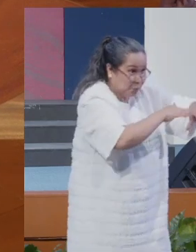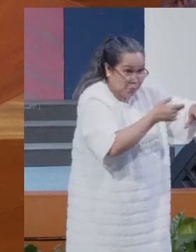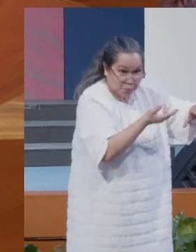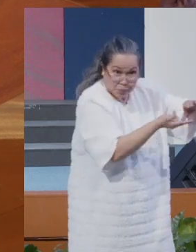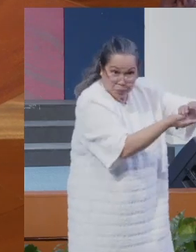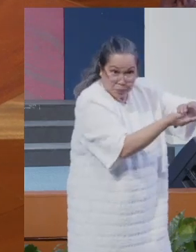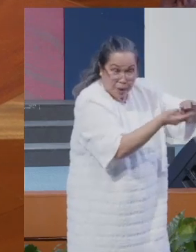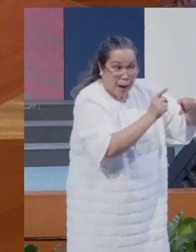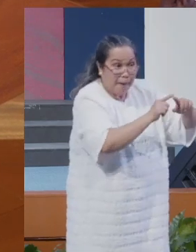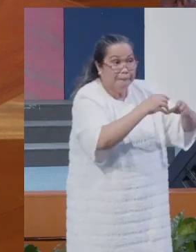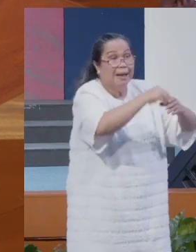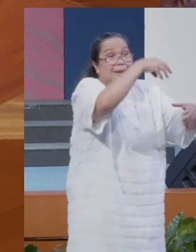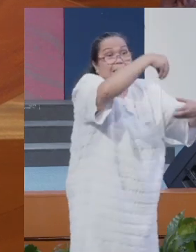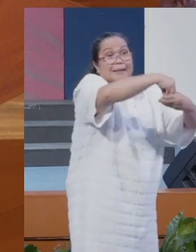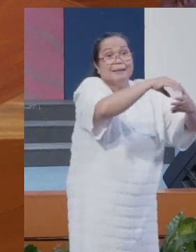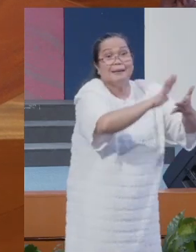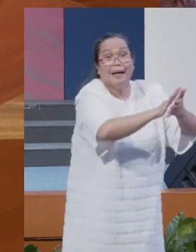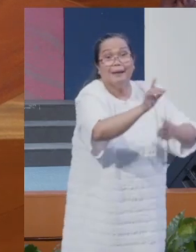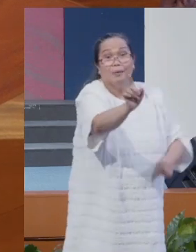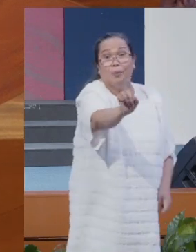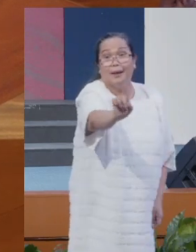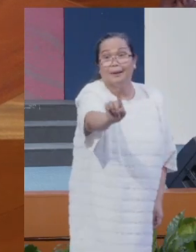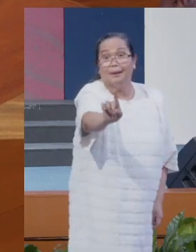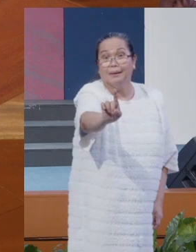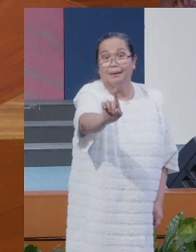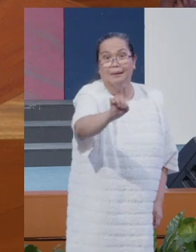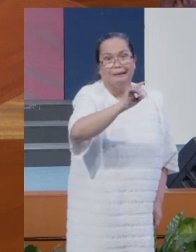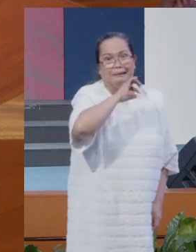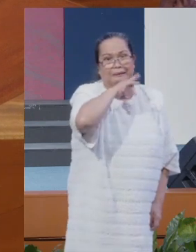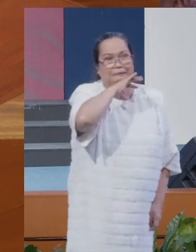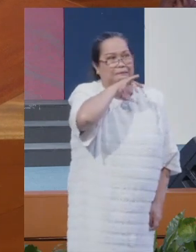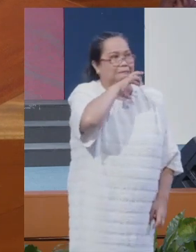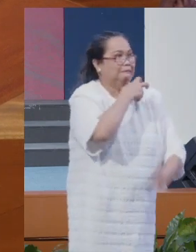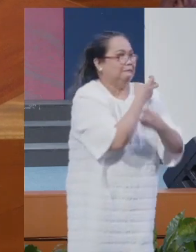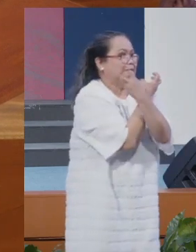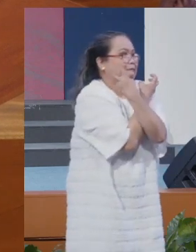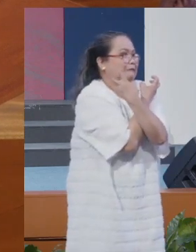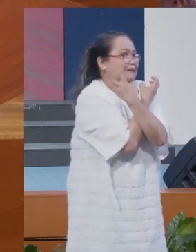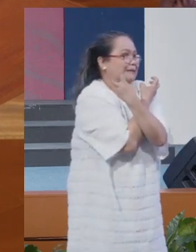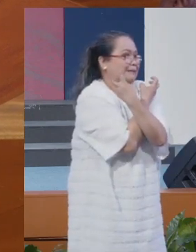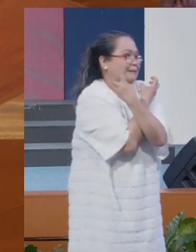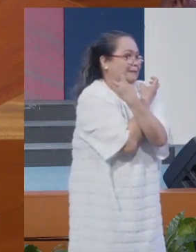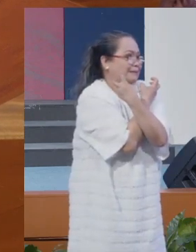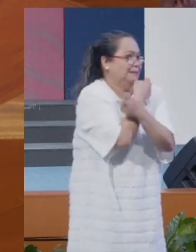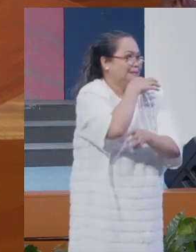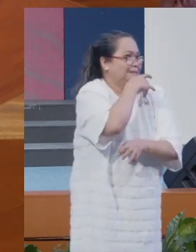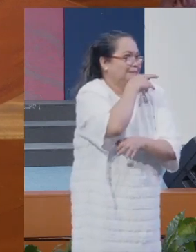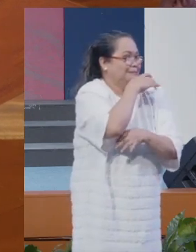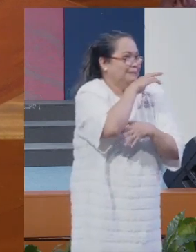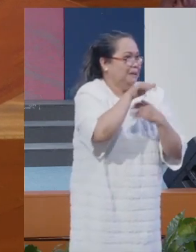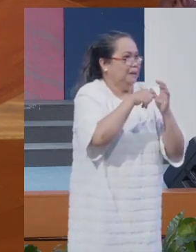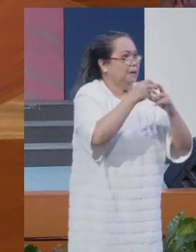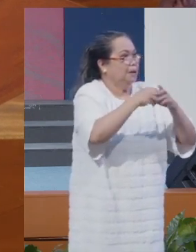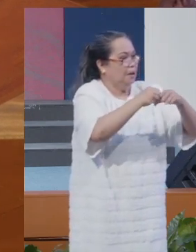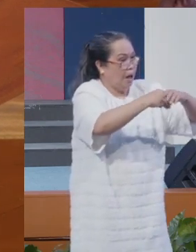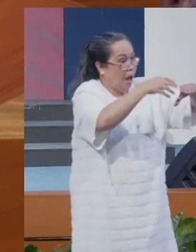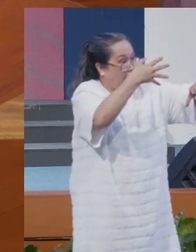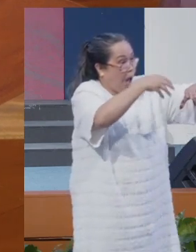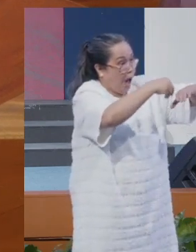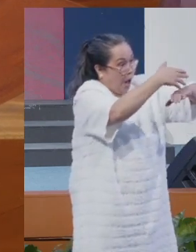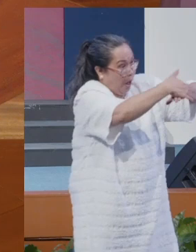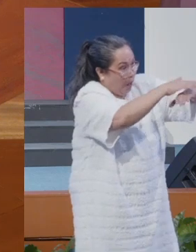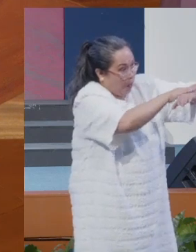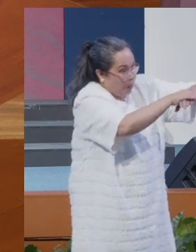pero ang laman ng tombs ay bulok. Bulok na patay, di ba? "Whitewashed tombs, which